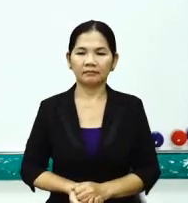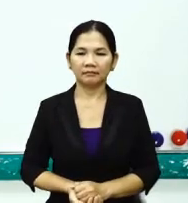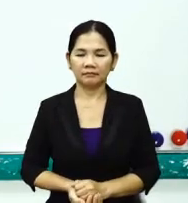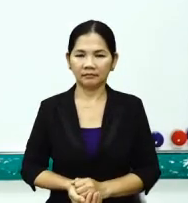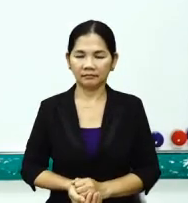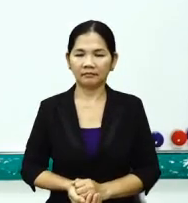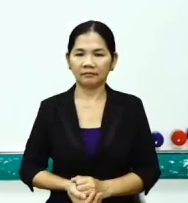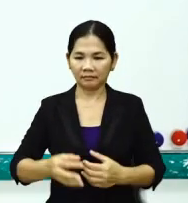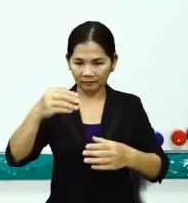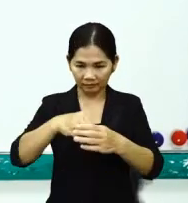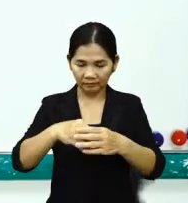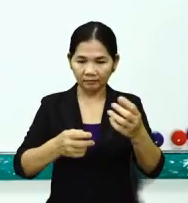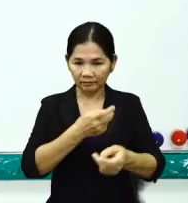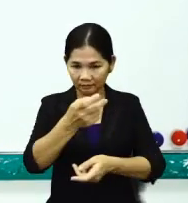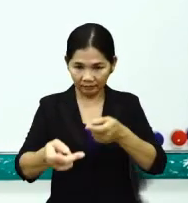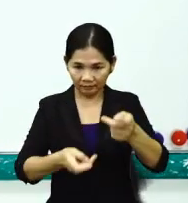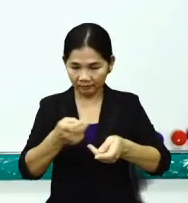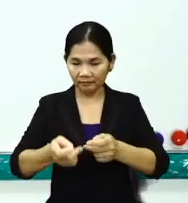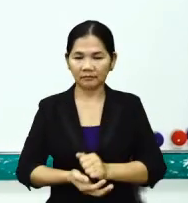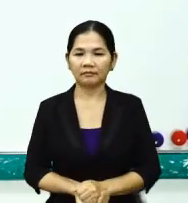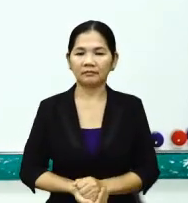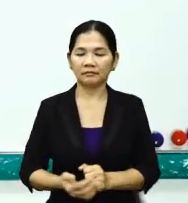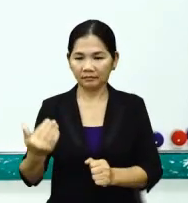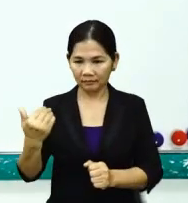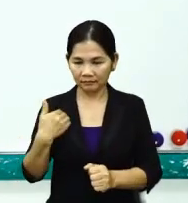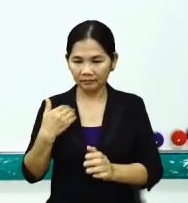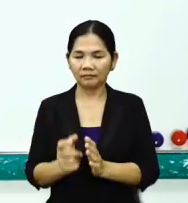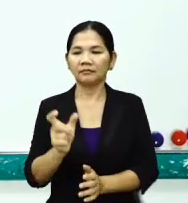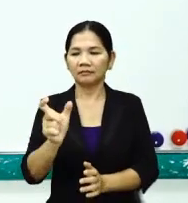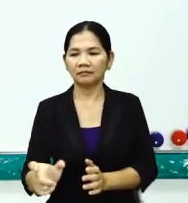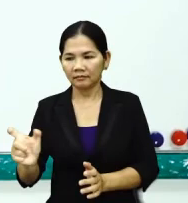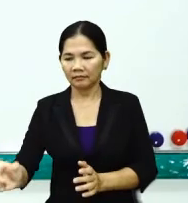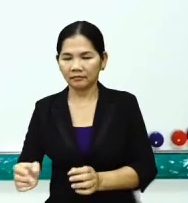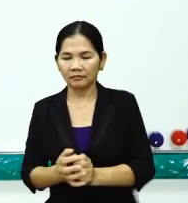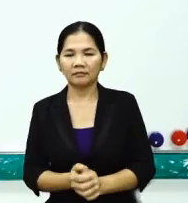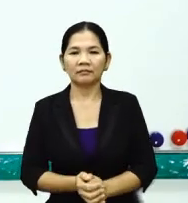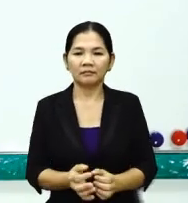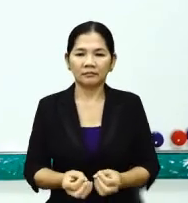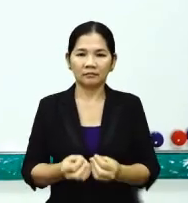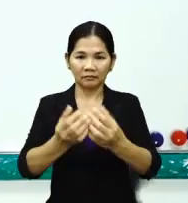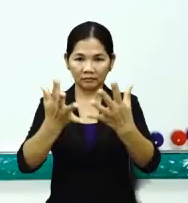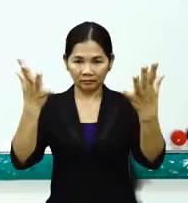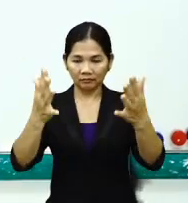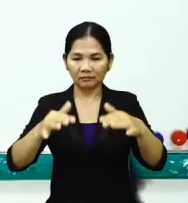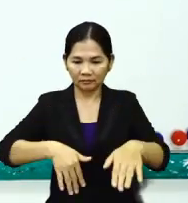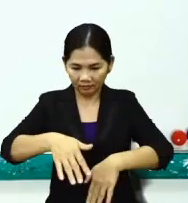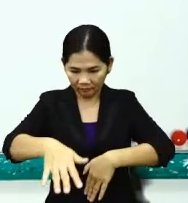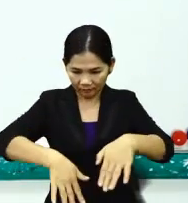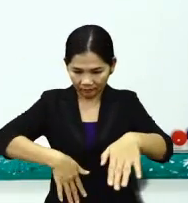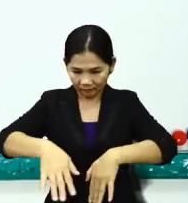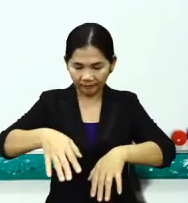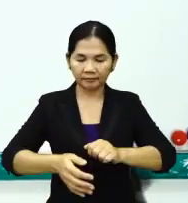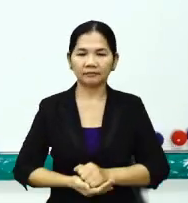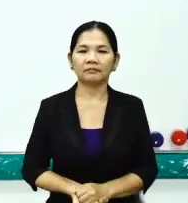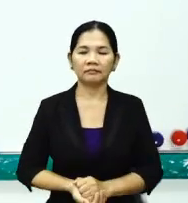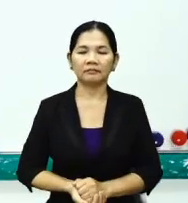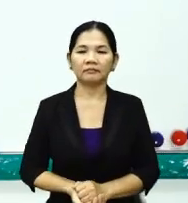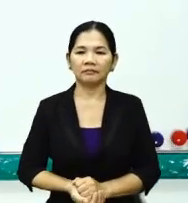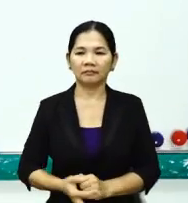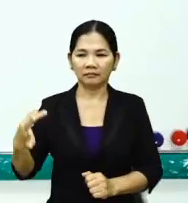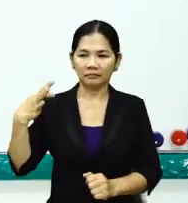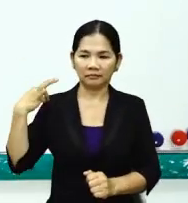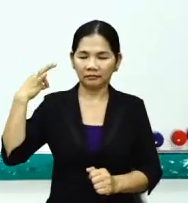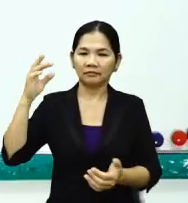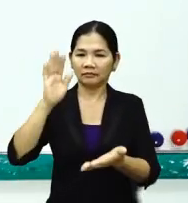nơi khnông xá miên mồn nụ tràn cỏ cỏ sliệp